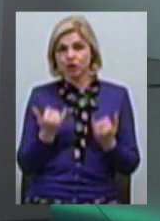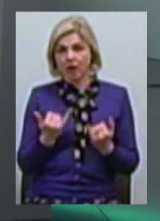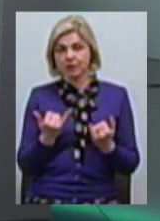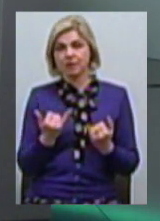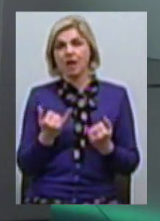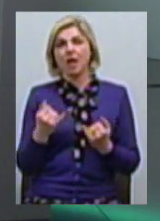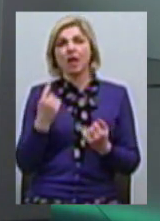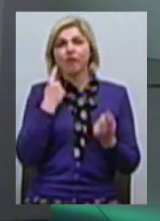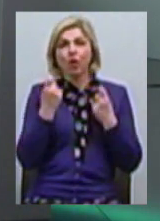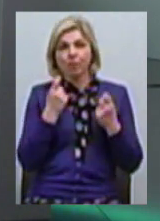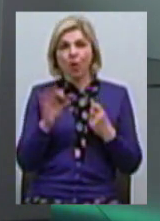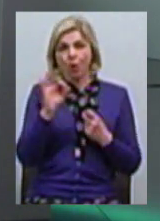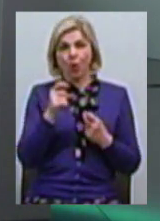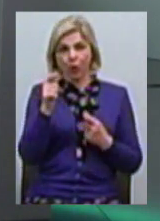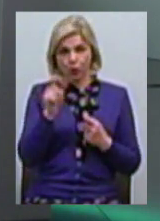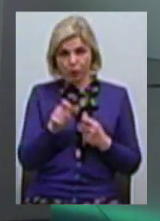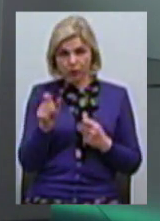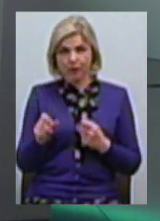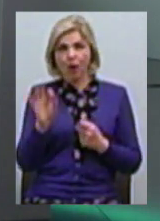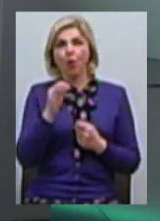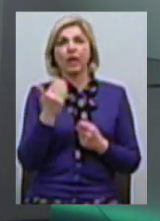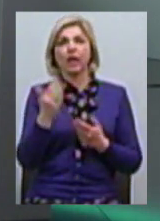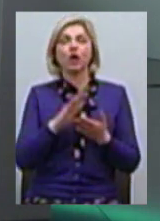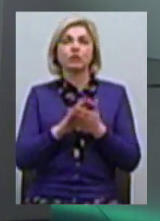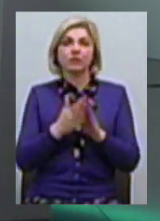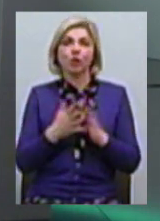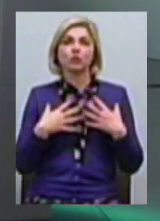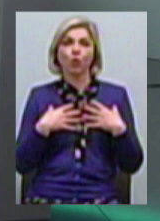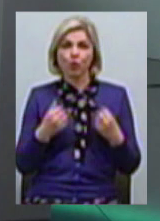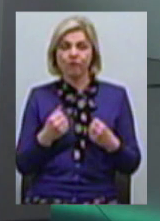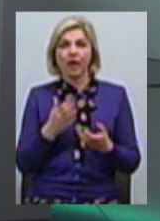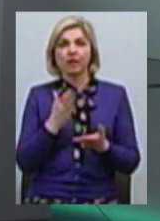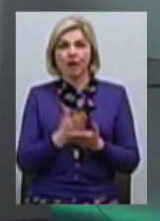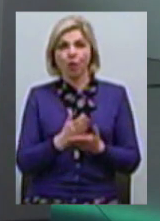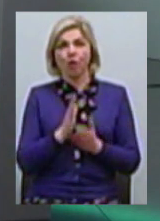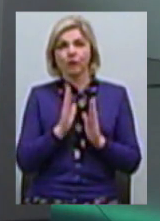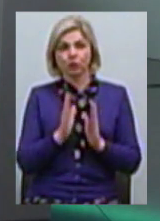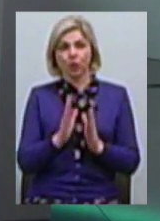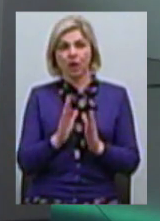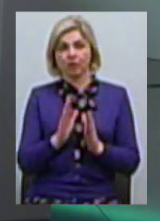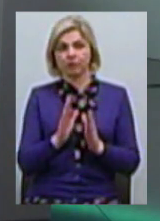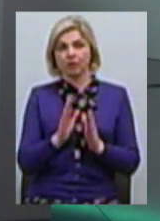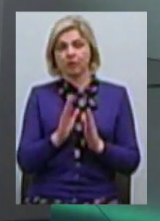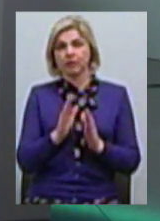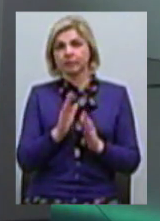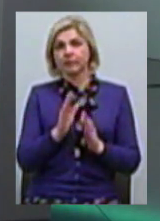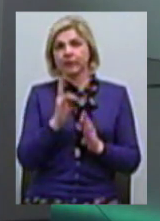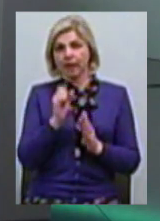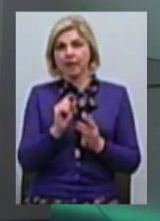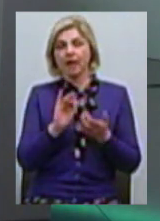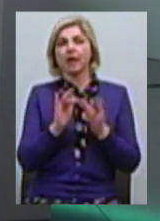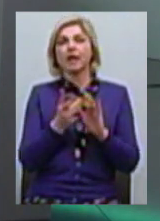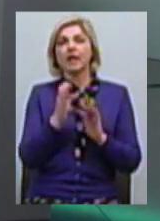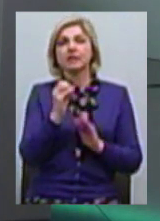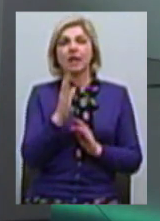о гражданинах, о, допустим, их состоянии здоровья, как говорится, находится только в дигитальной форме, на сервере. И